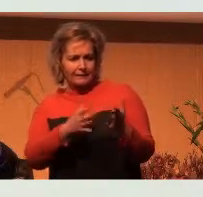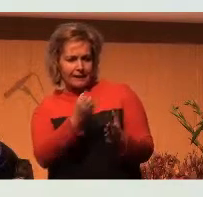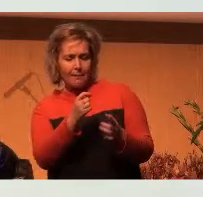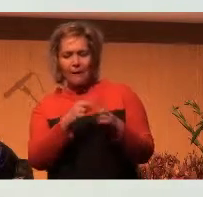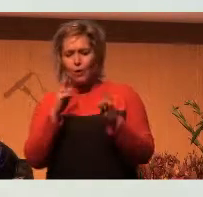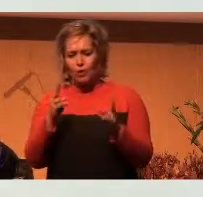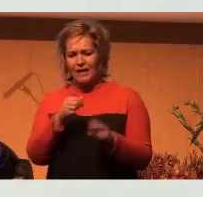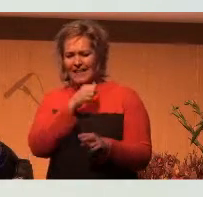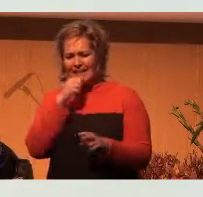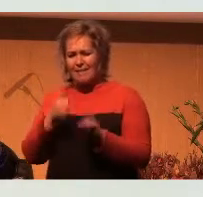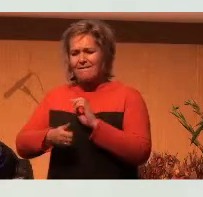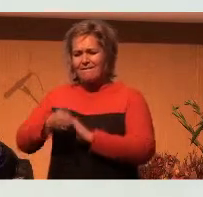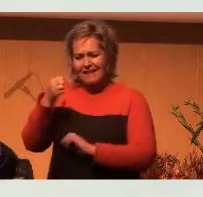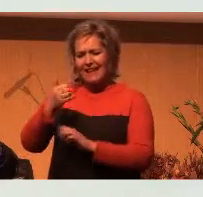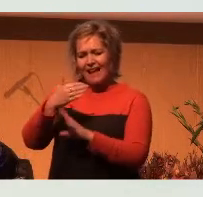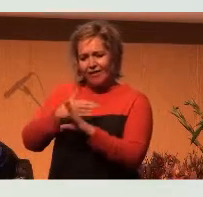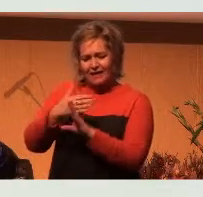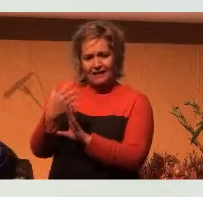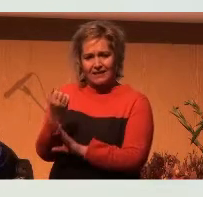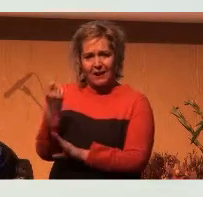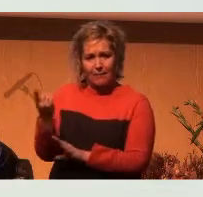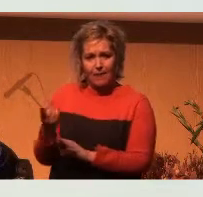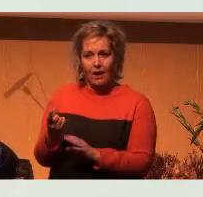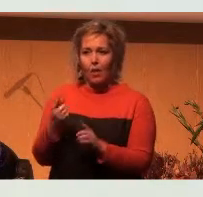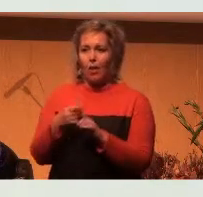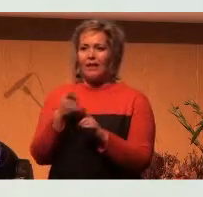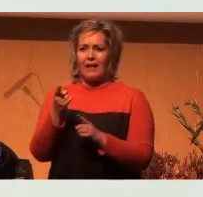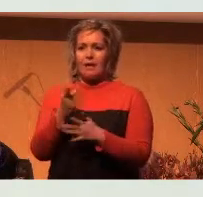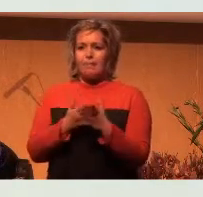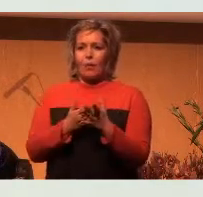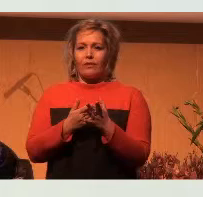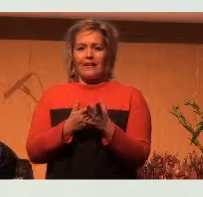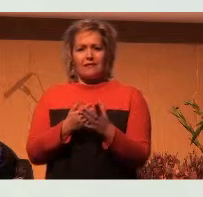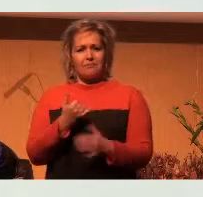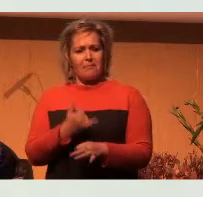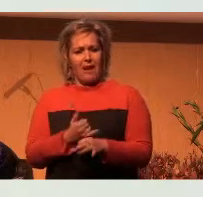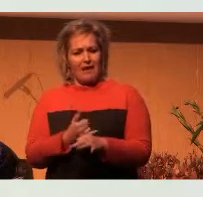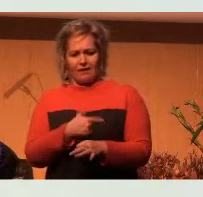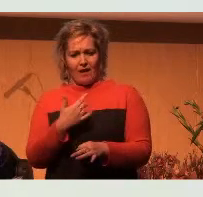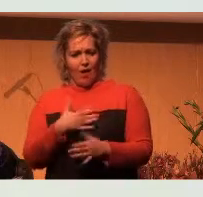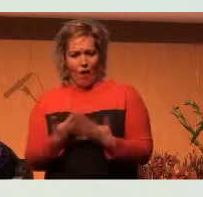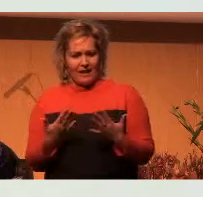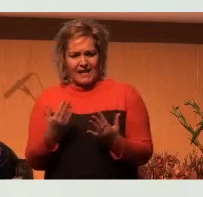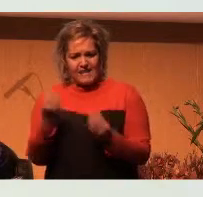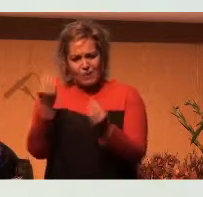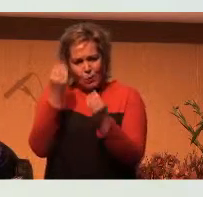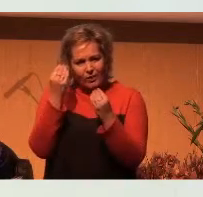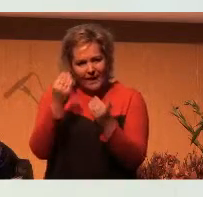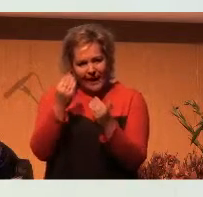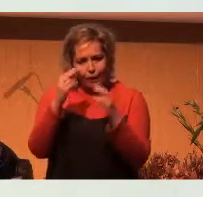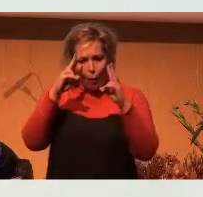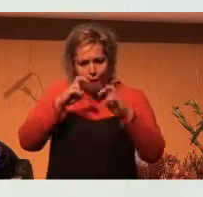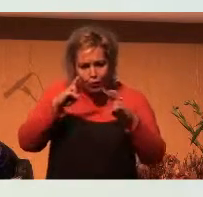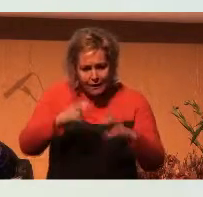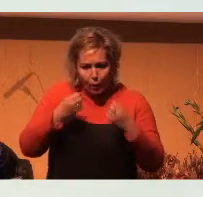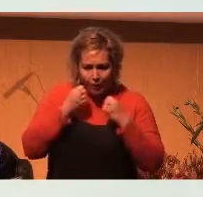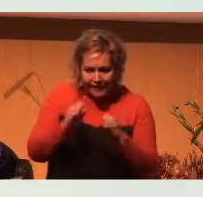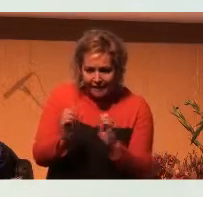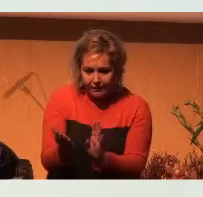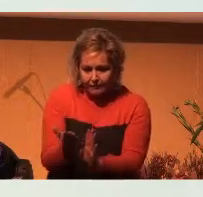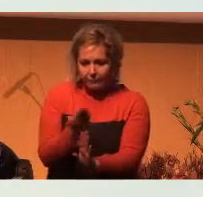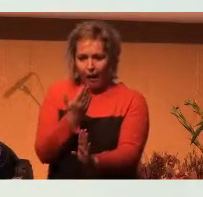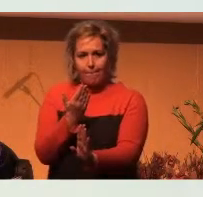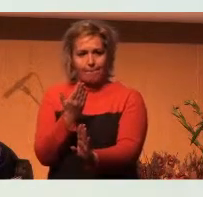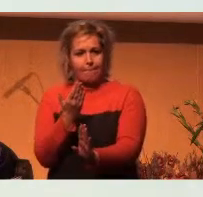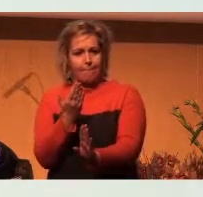et ekstremt viktig kvalitetsgrep. Og det på en måte litt forunderlig at vi ikke har studert, forsket, drevet fram